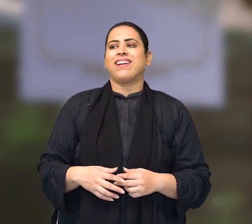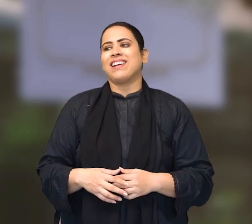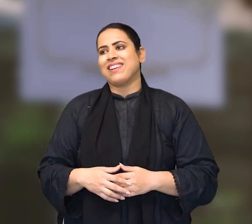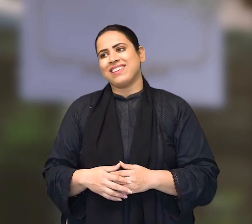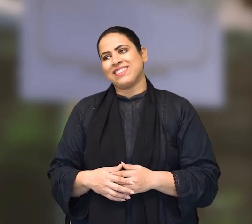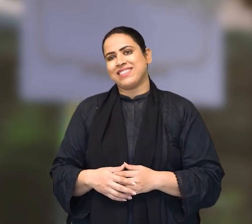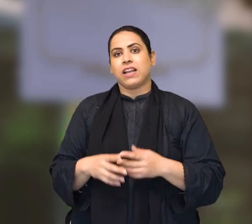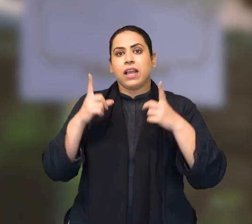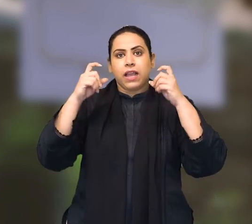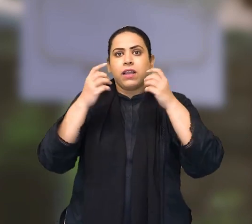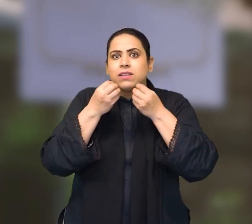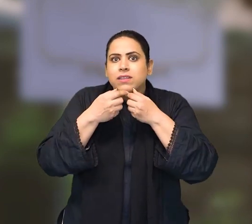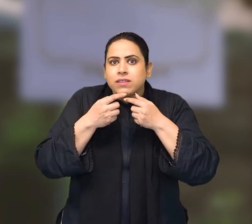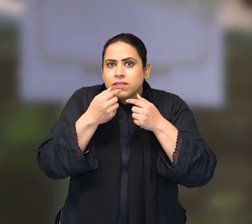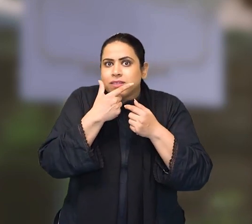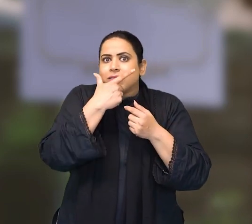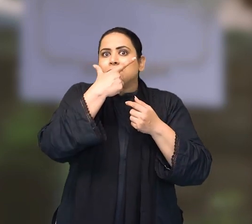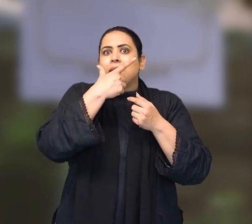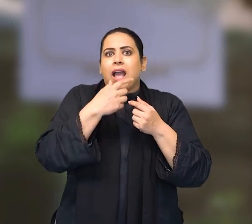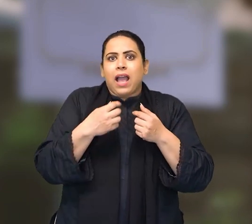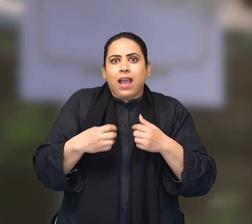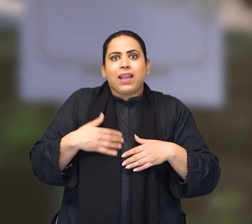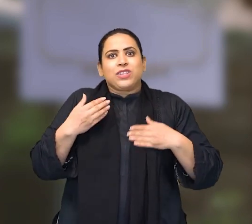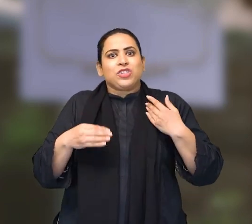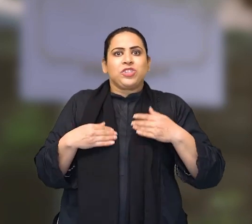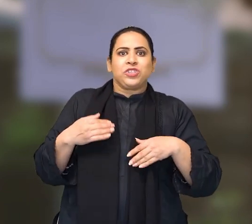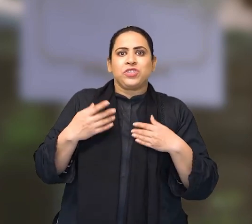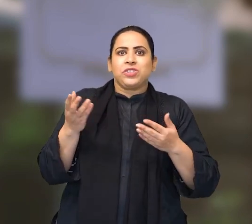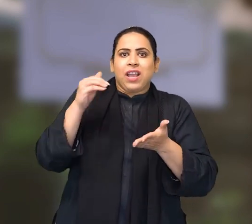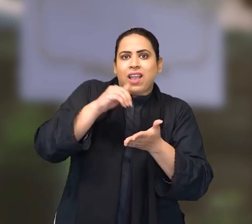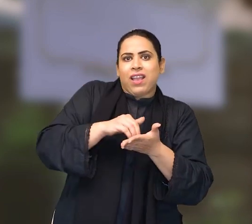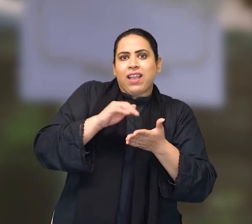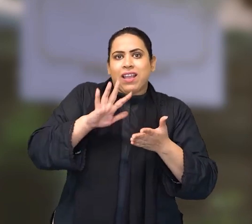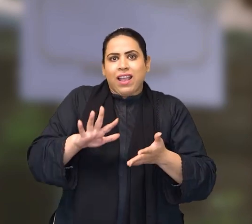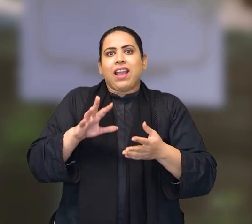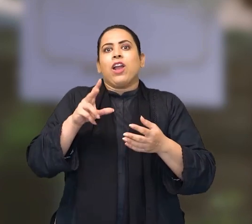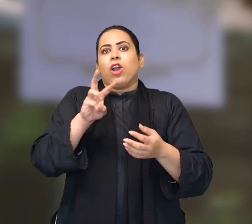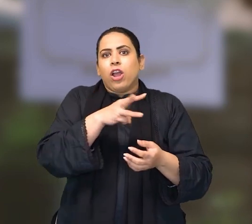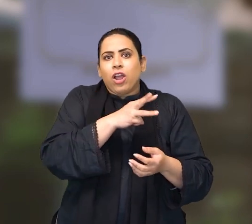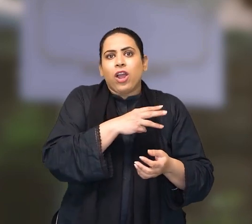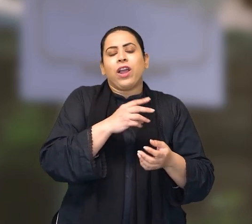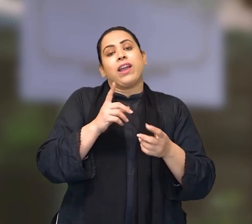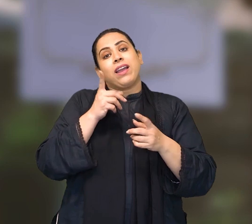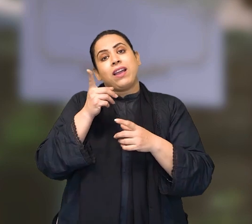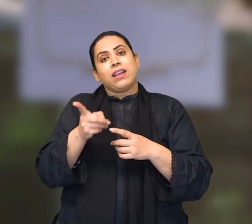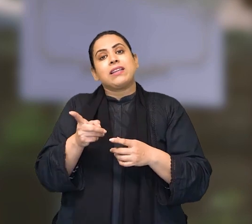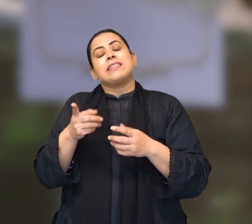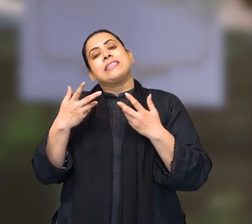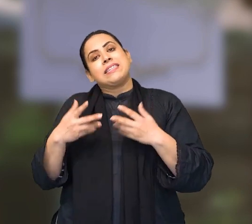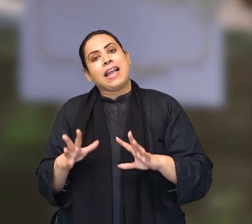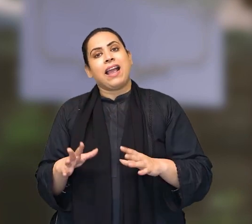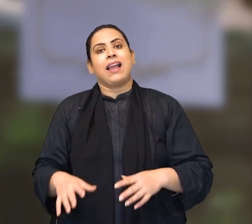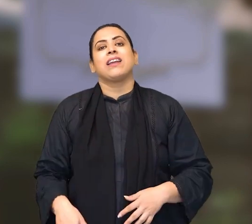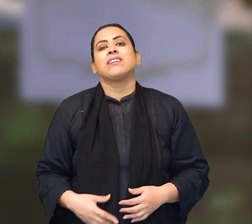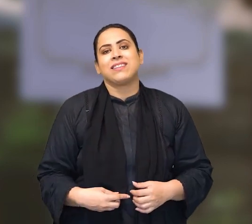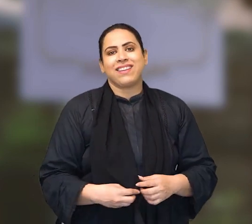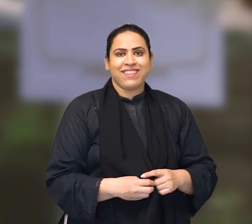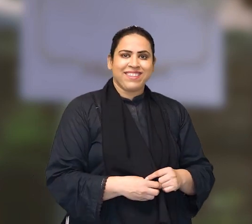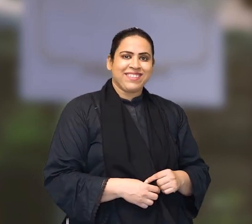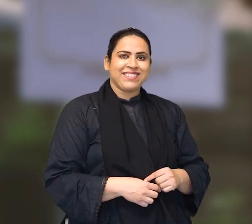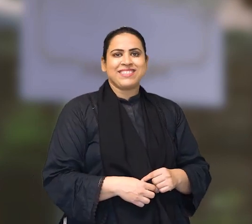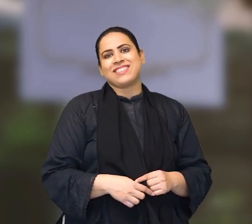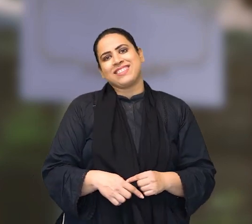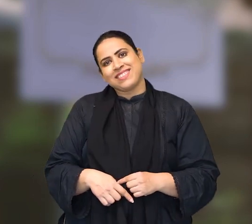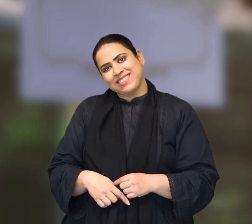था, उस moment पे इस पे हो गया था. So enjoy whatever you can do on that precious time. Enjoy